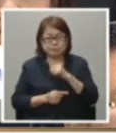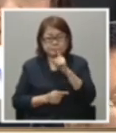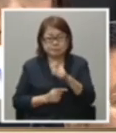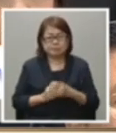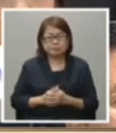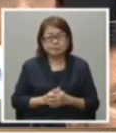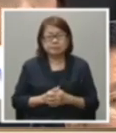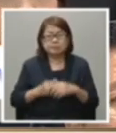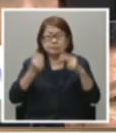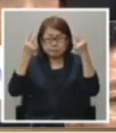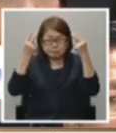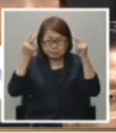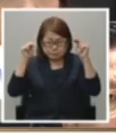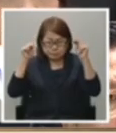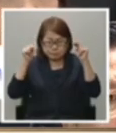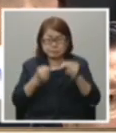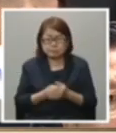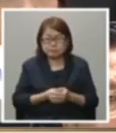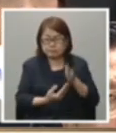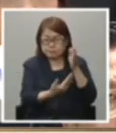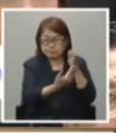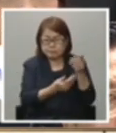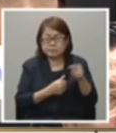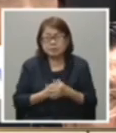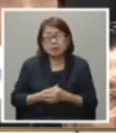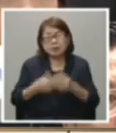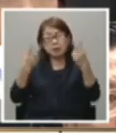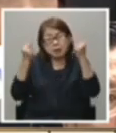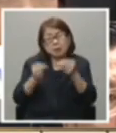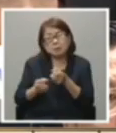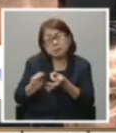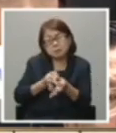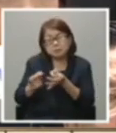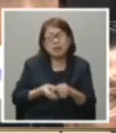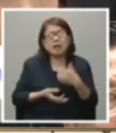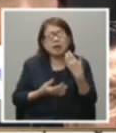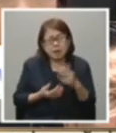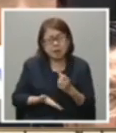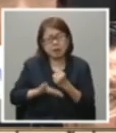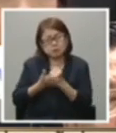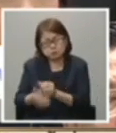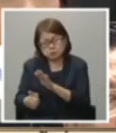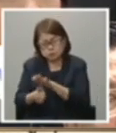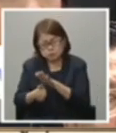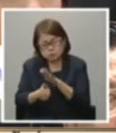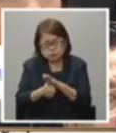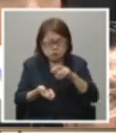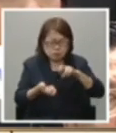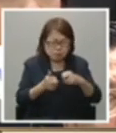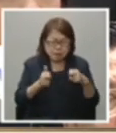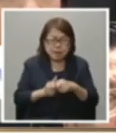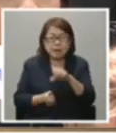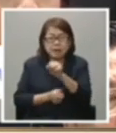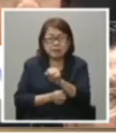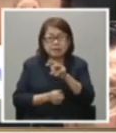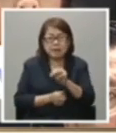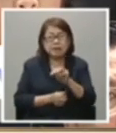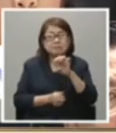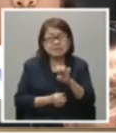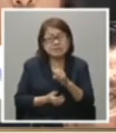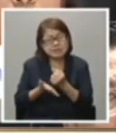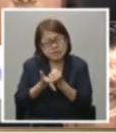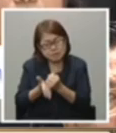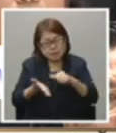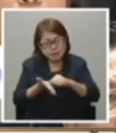านนายกรัฐมนตรีชี้แจงว่าได้ดูแลช่วยเหลือแก้ไขปัญหา SME อย่างน่าพอใจท่าน